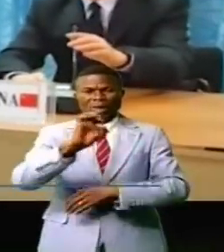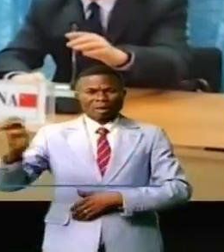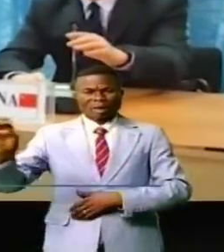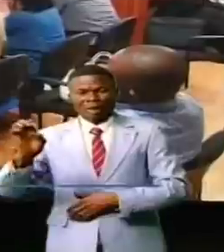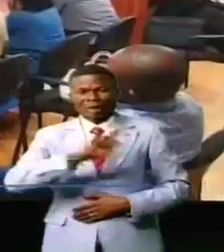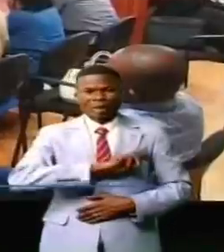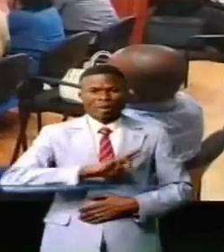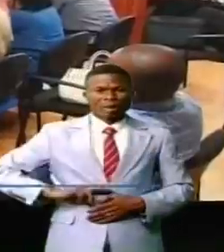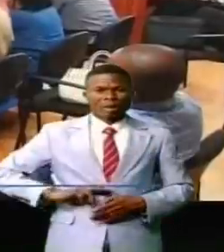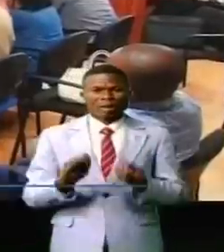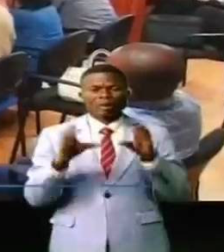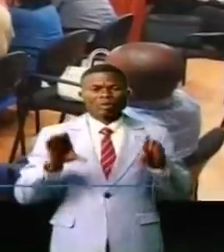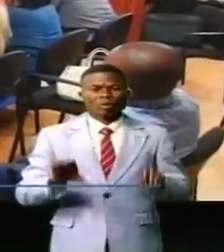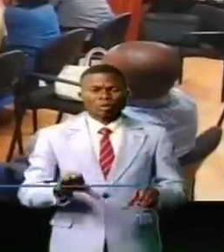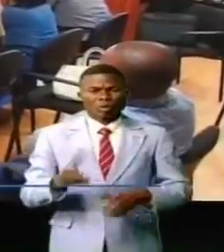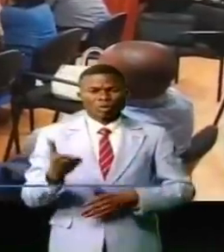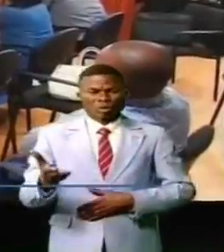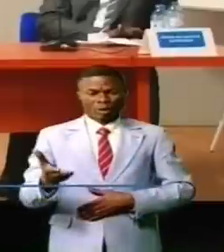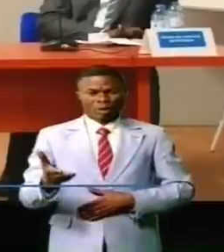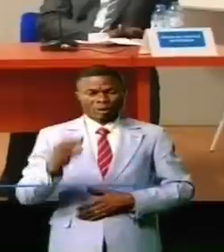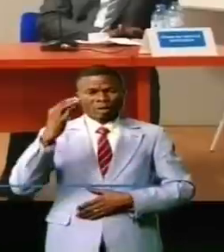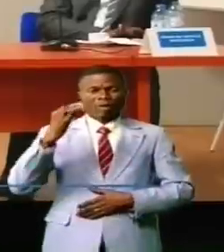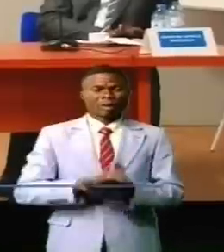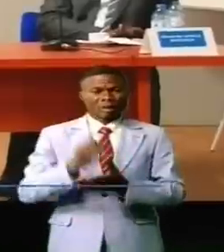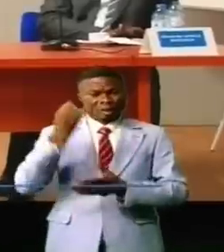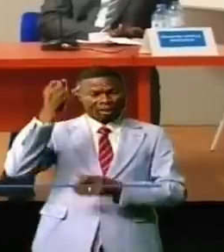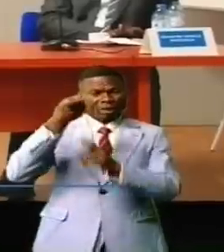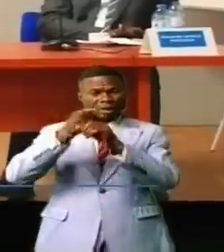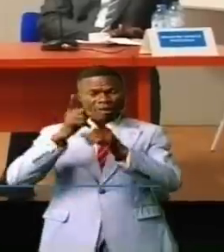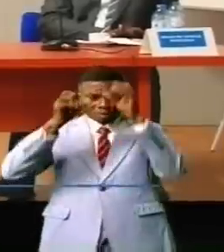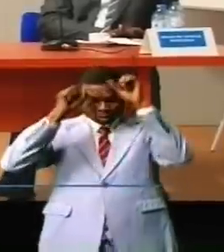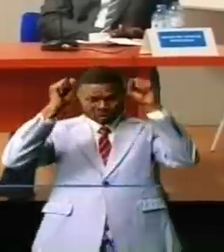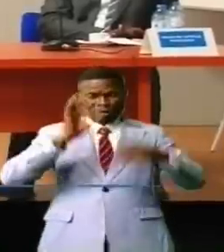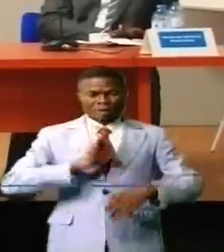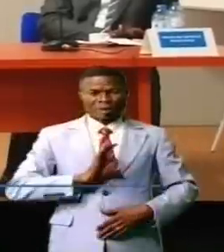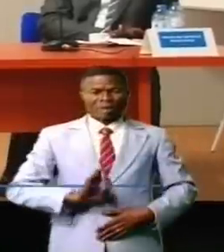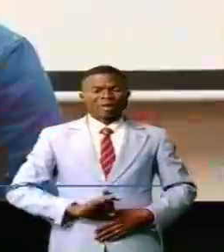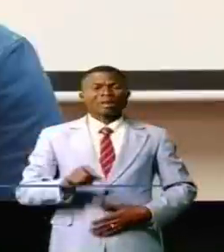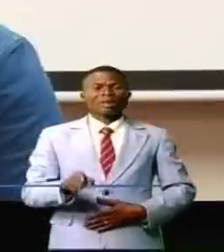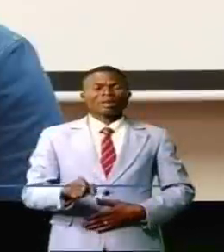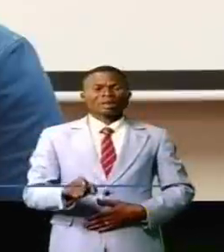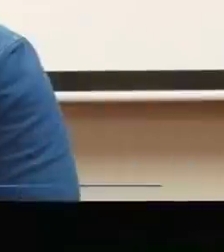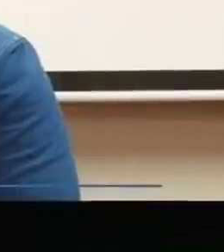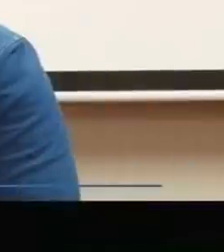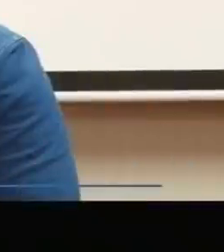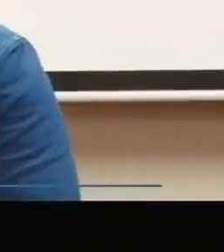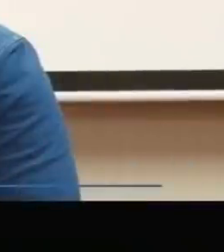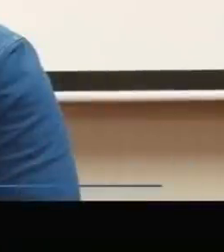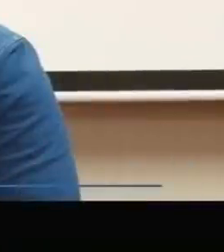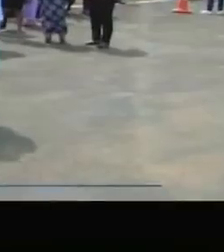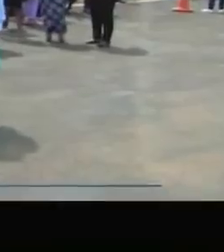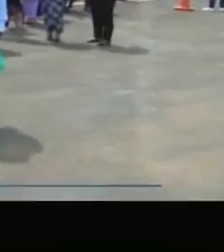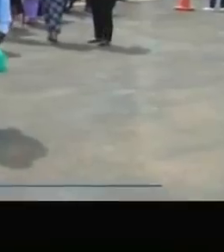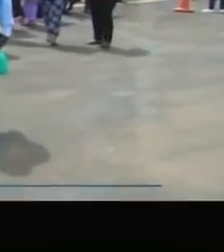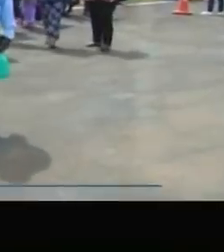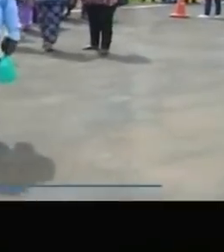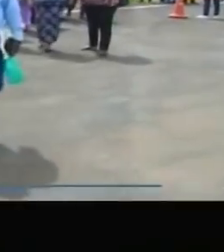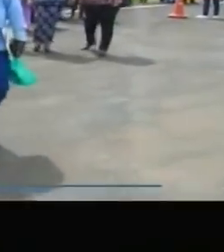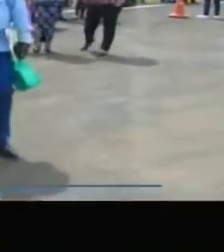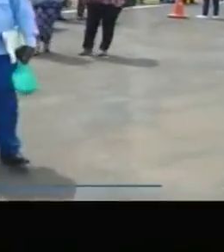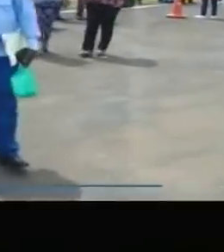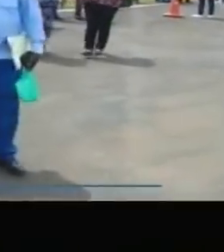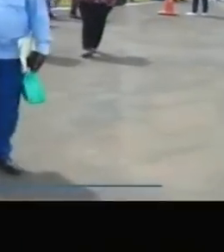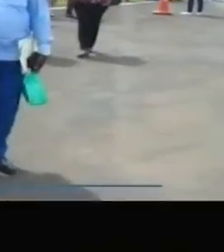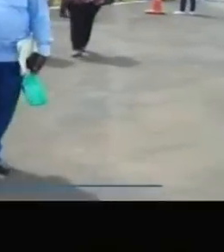la République démocratique du Congo, initié par le chef de l'État, Félix-Antoine Tshisekedi Tshilombo. Voilà pourquoi, aussitôt rentré